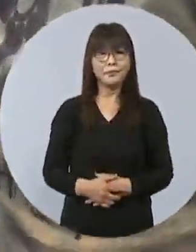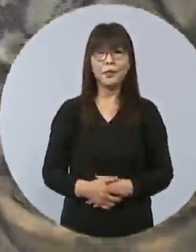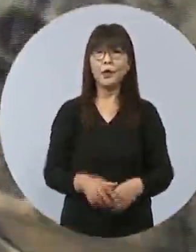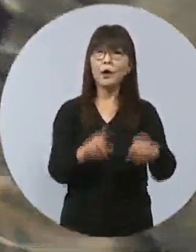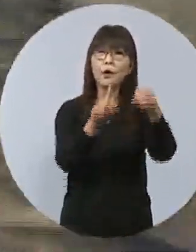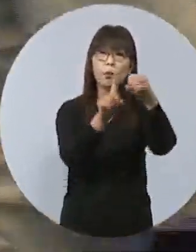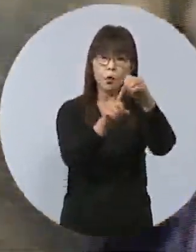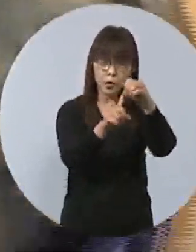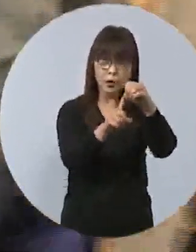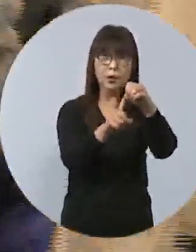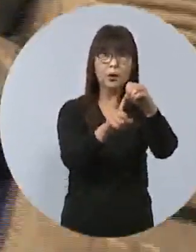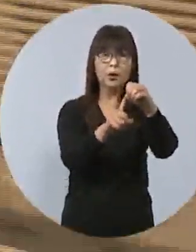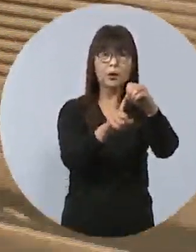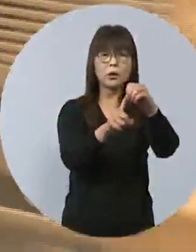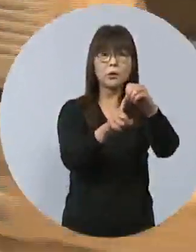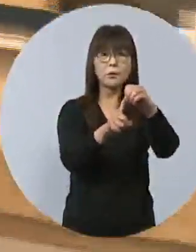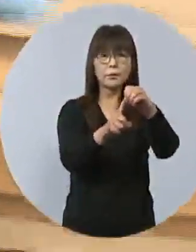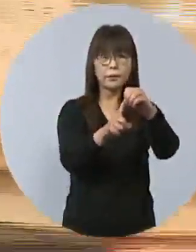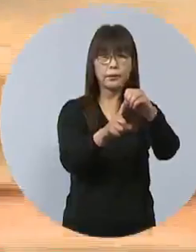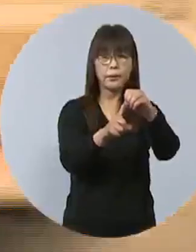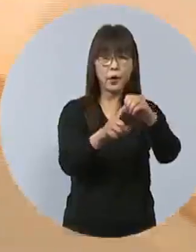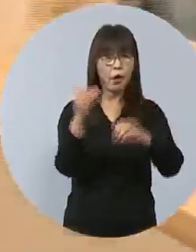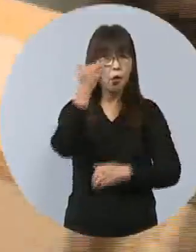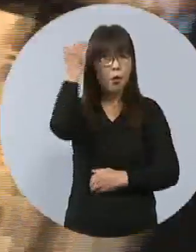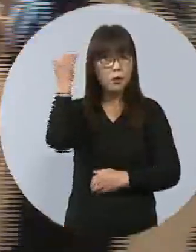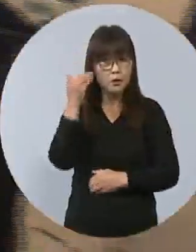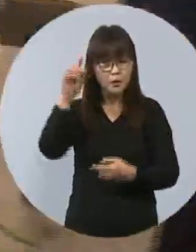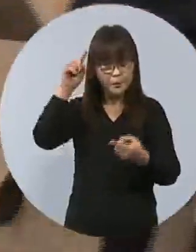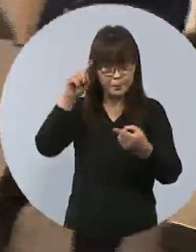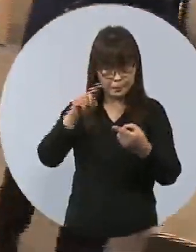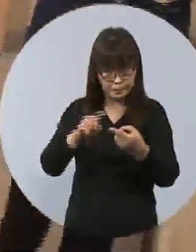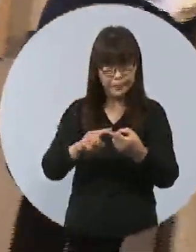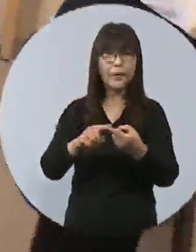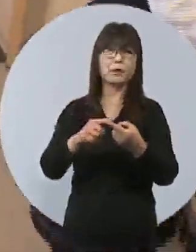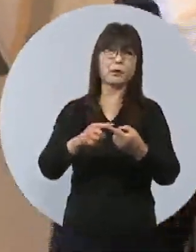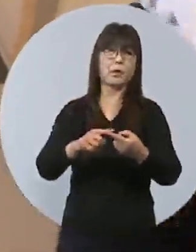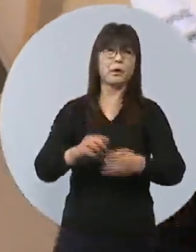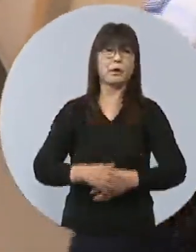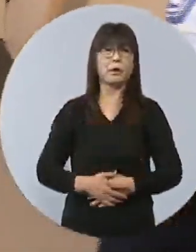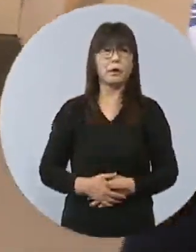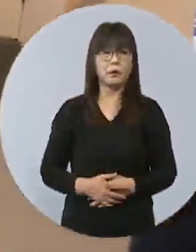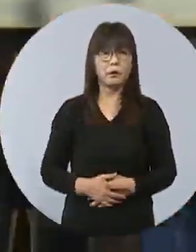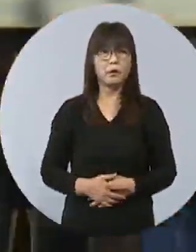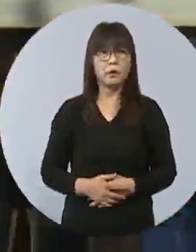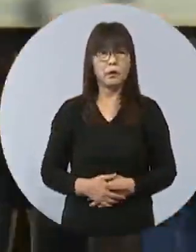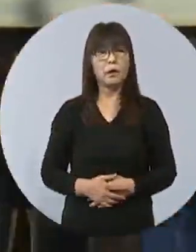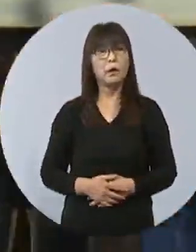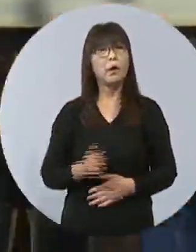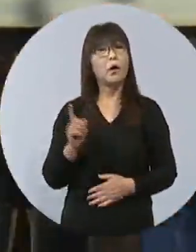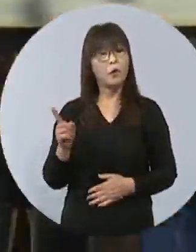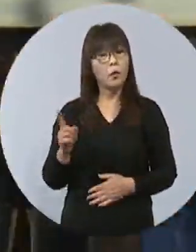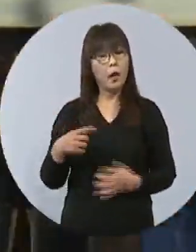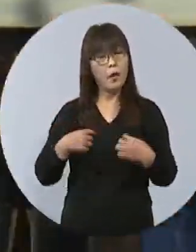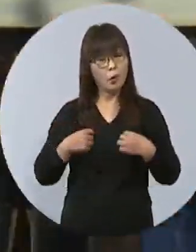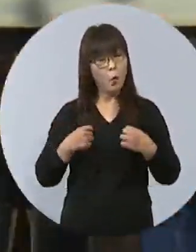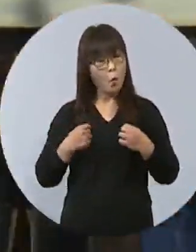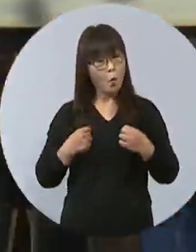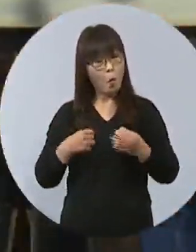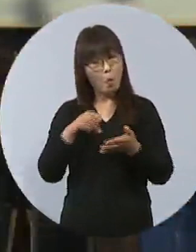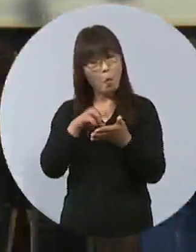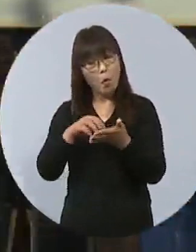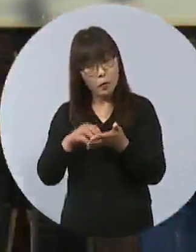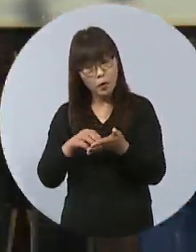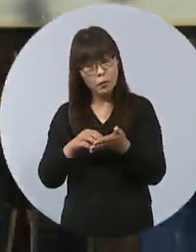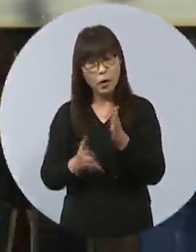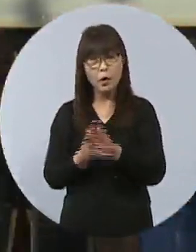目的がすごい、コンセプトが合ってたっていうところですかね、うん、例えばこれが汚れたらまた藍染め